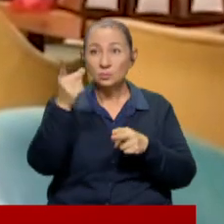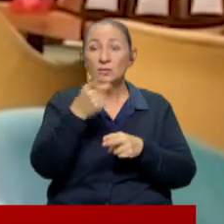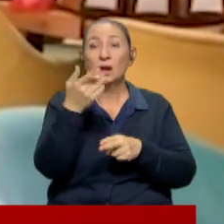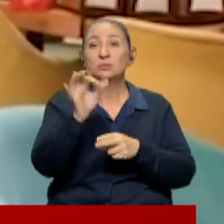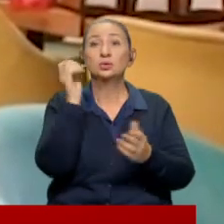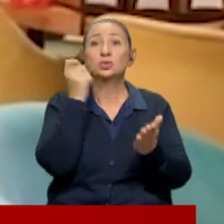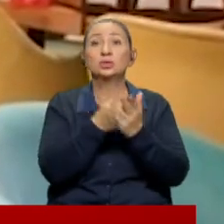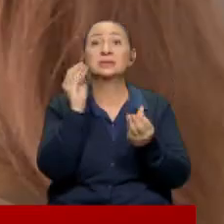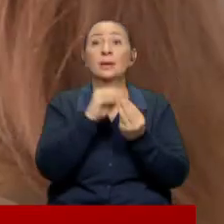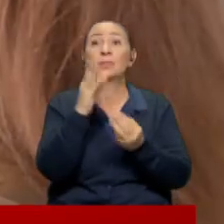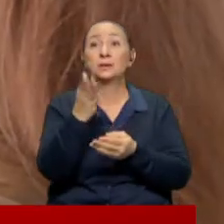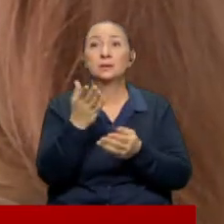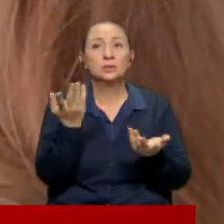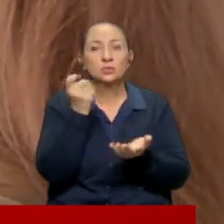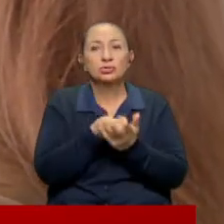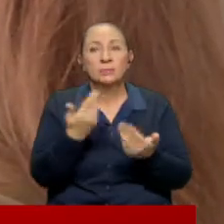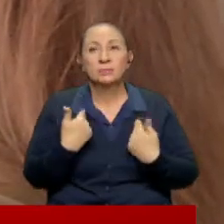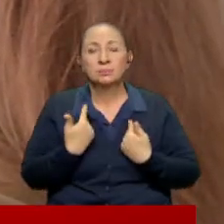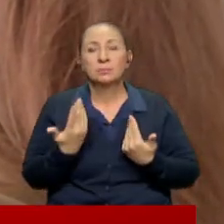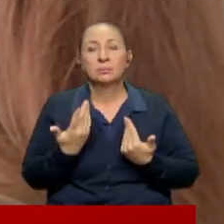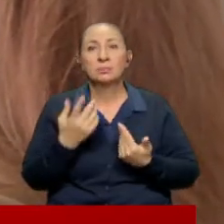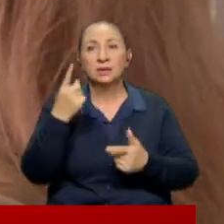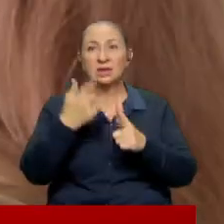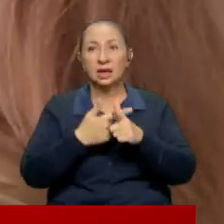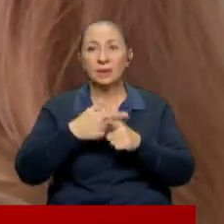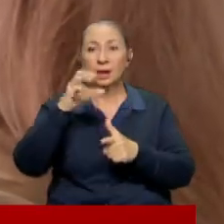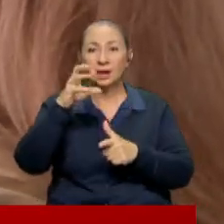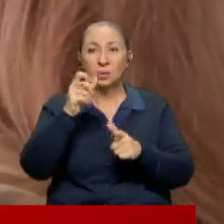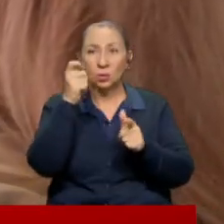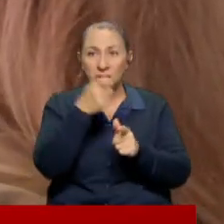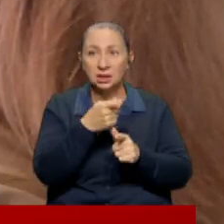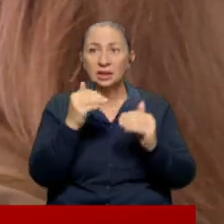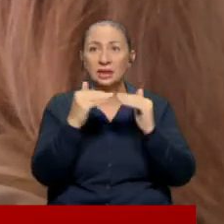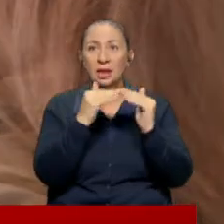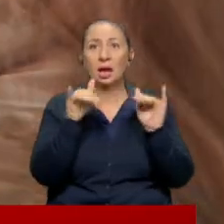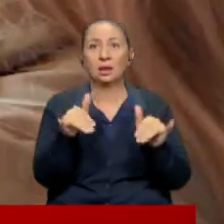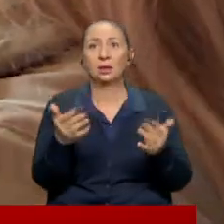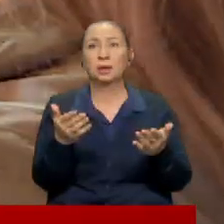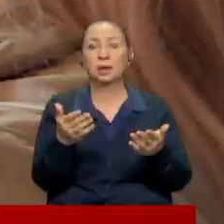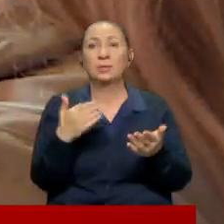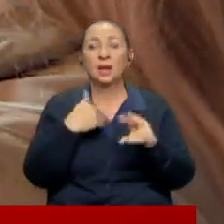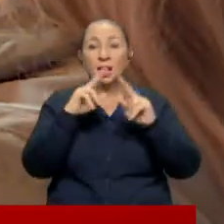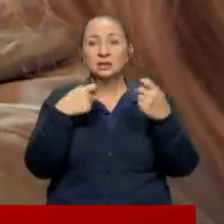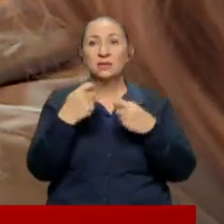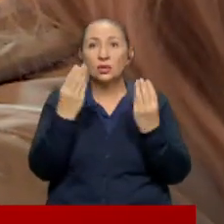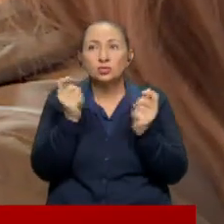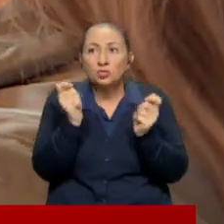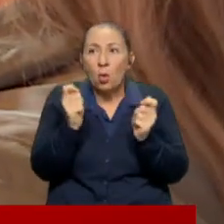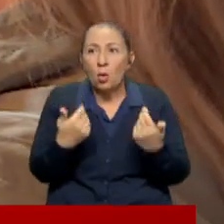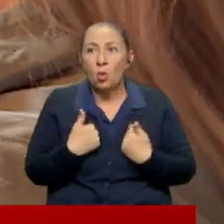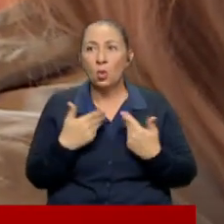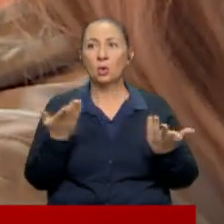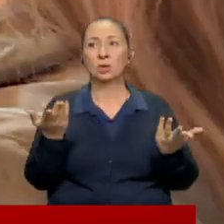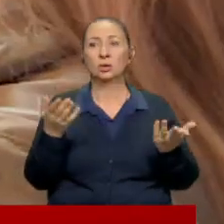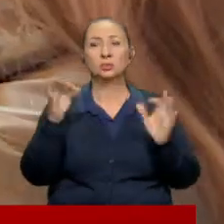zamla ödeyecek kirasını. Nasıl ödeyeceğiz? Bir kirayla bir elektriği karşılarsa hani dengeye geliyor şu anda. Esnaf olarak zaten zor durumdayız. Şu